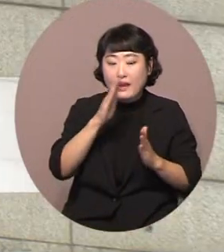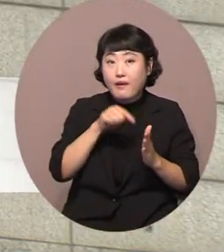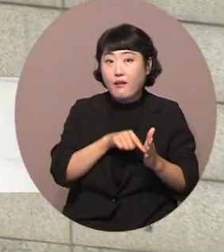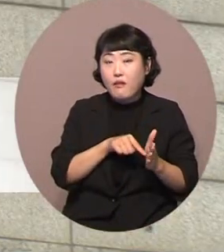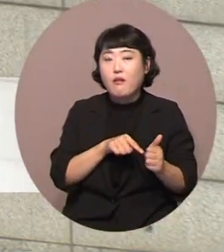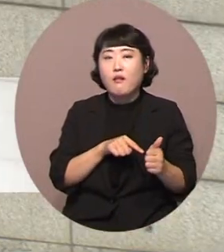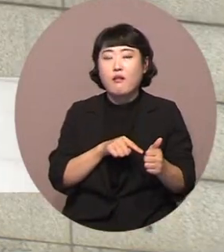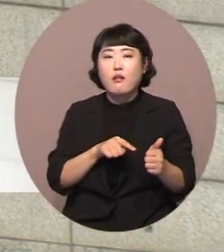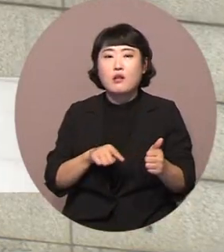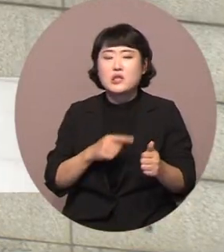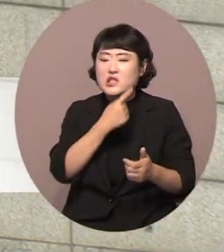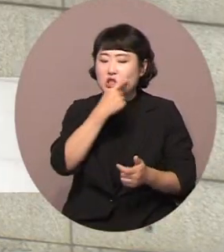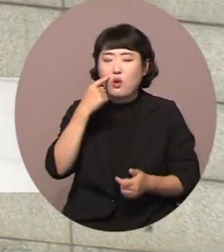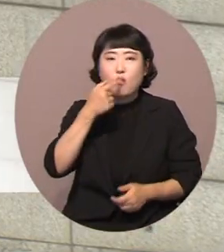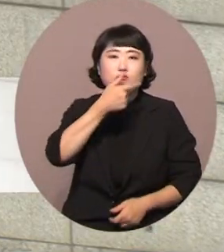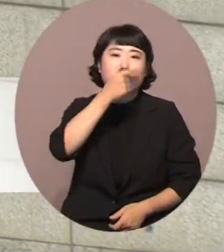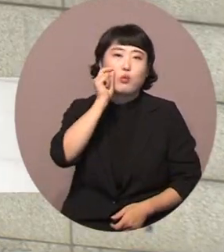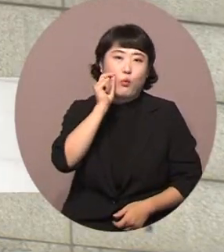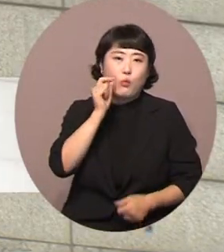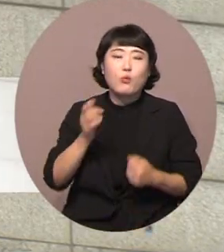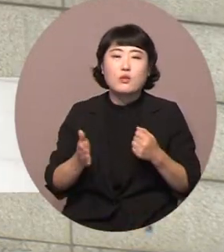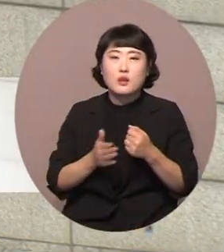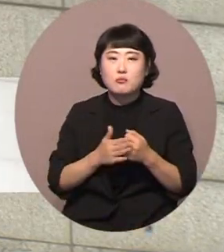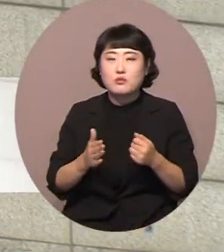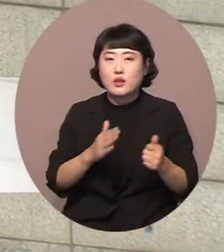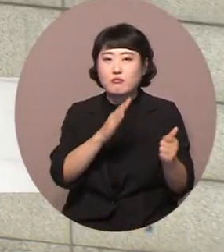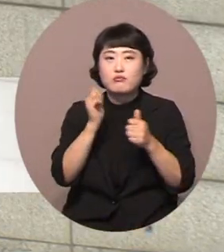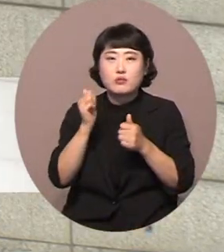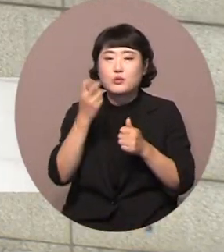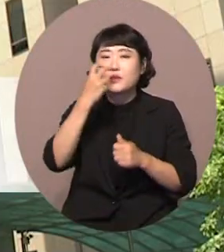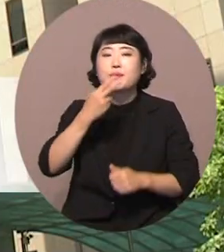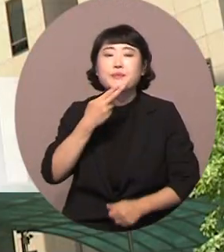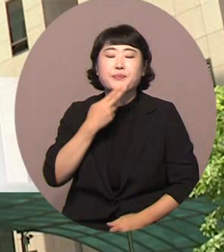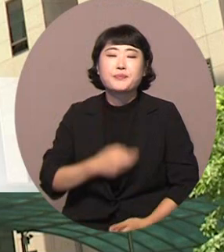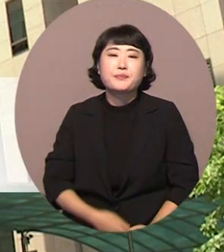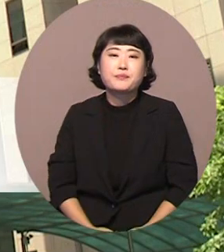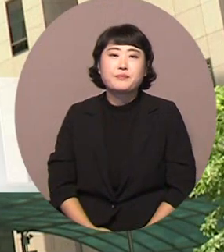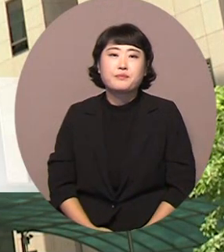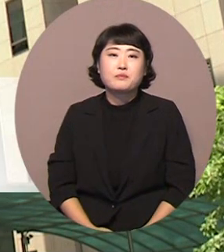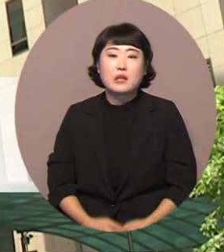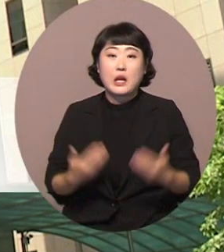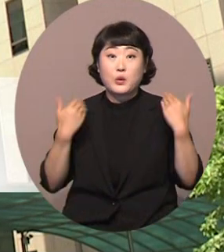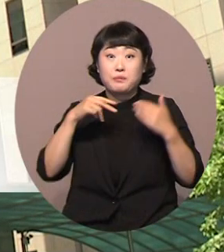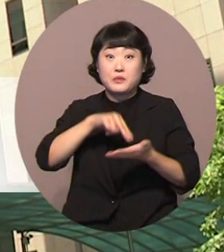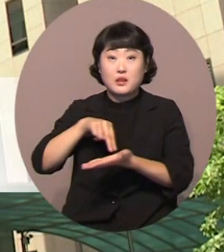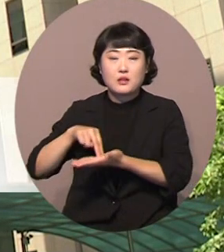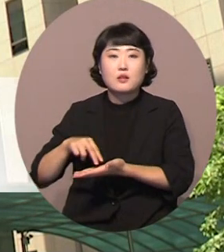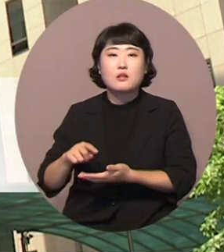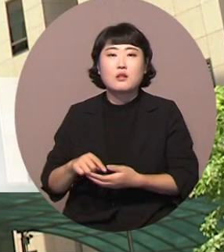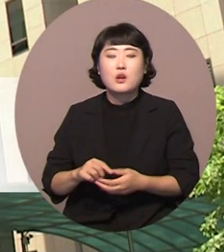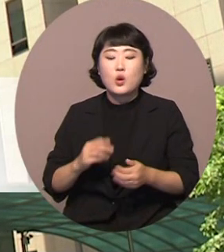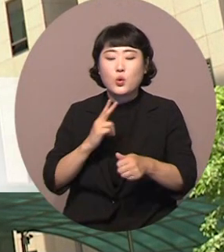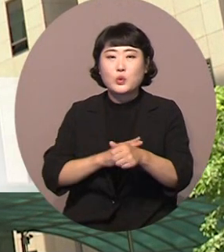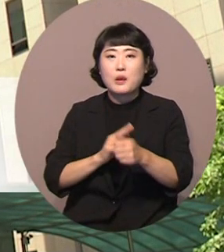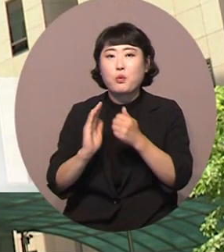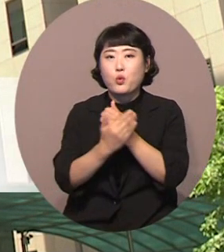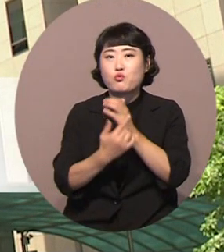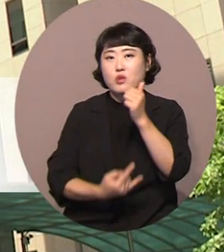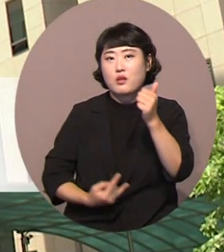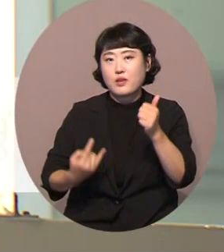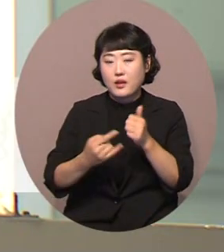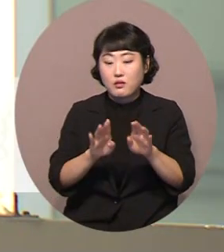대해서는 증거 불충분 등으로 입건하지 않았습니다 한편 학교측은 지난달 교권 보호 위원회를